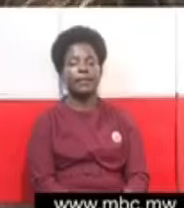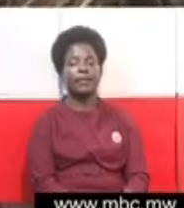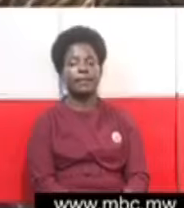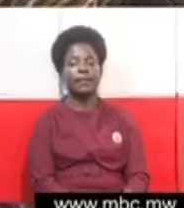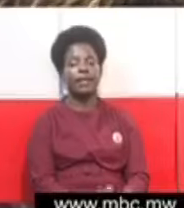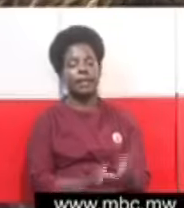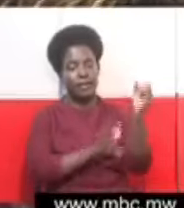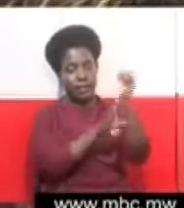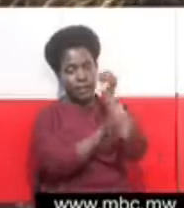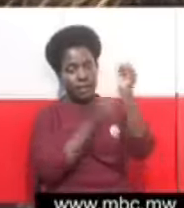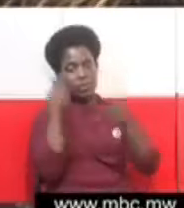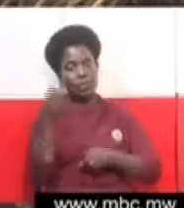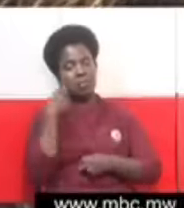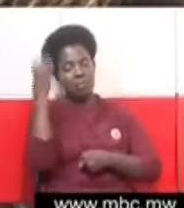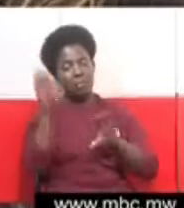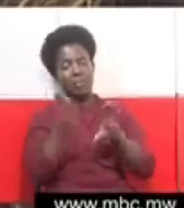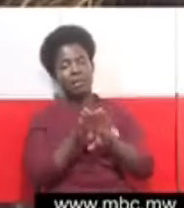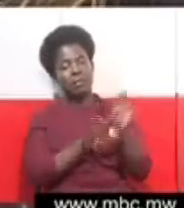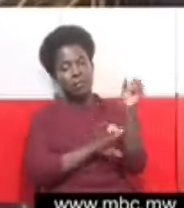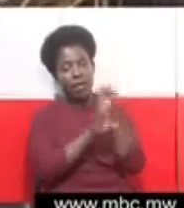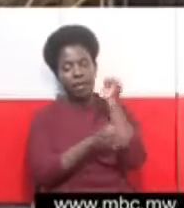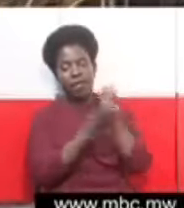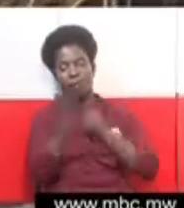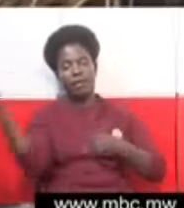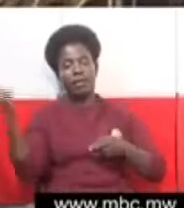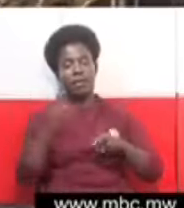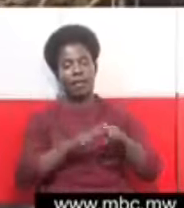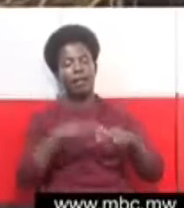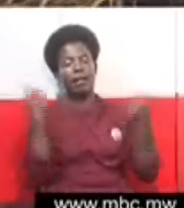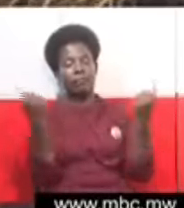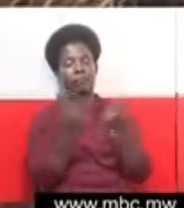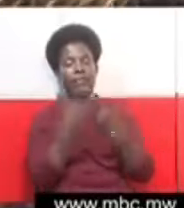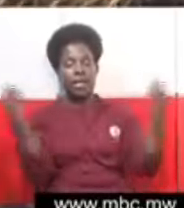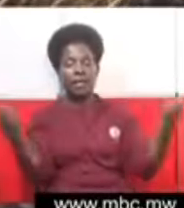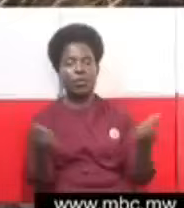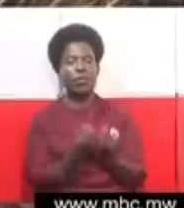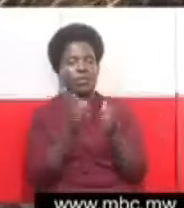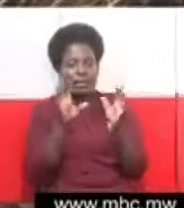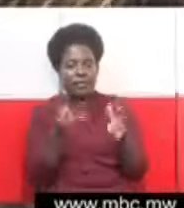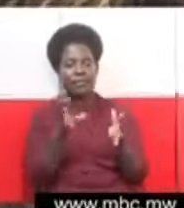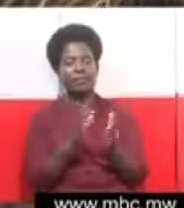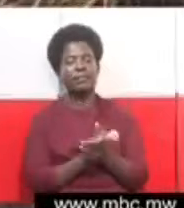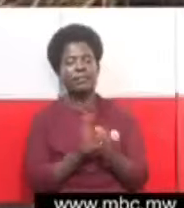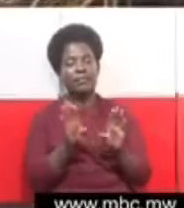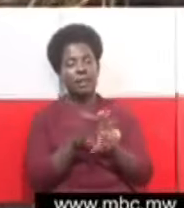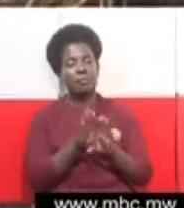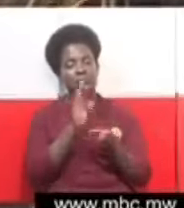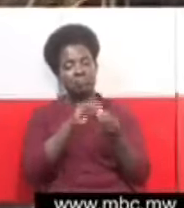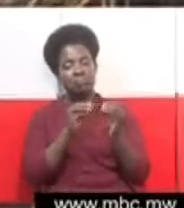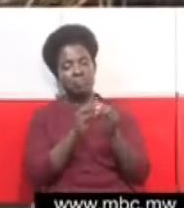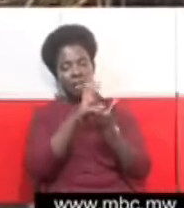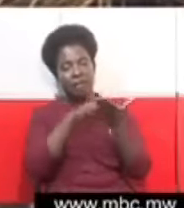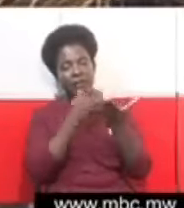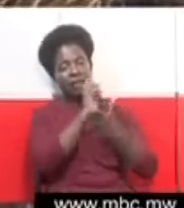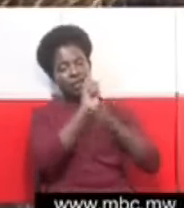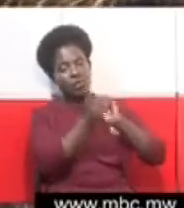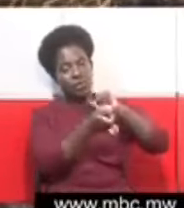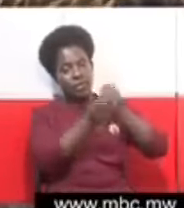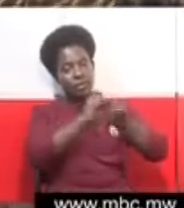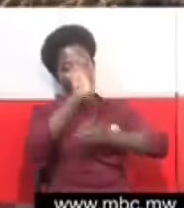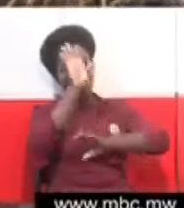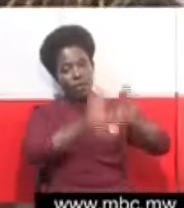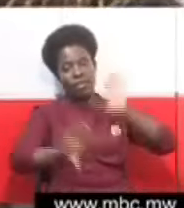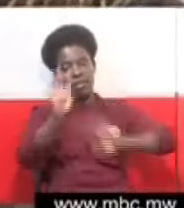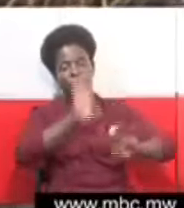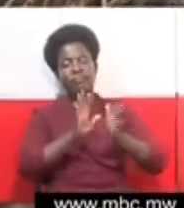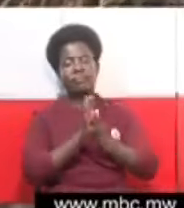Dziko la Malawi, monga momwe alili maiko ena, lakhala likumana ndi ngozi zogwa mwadzidzidzi zomwe zikuchitika chifukwa cha kusintha kwa nyengo.